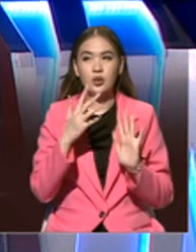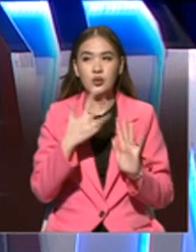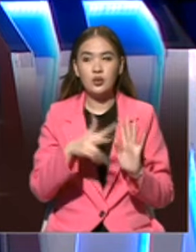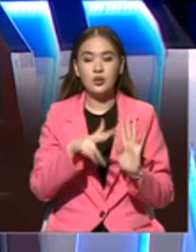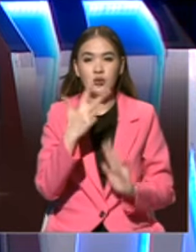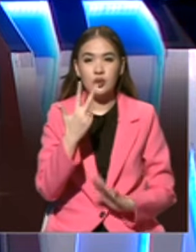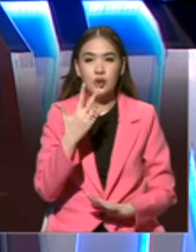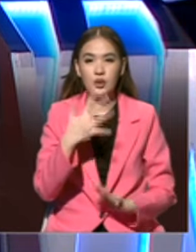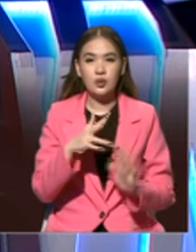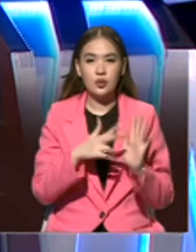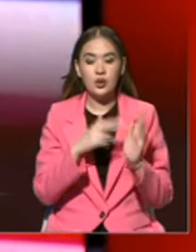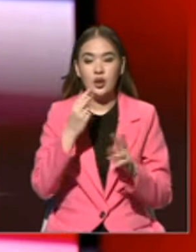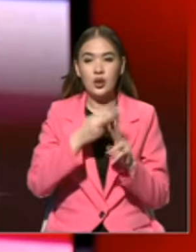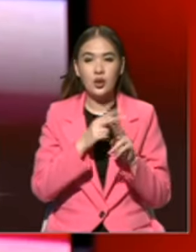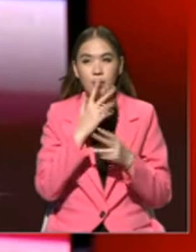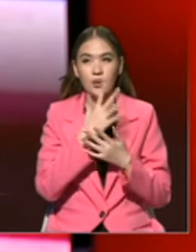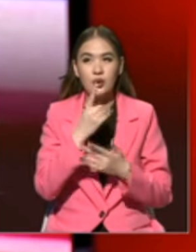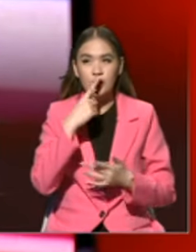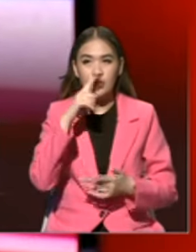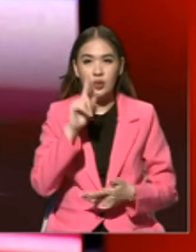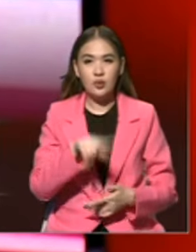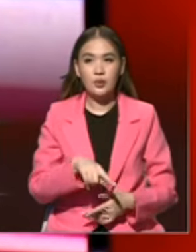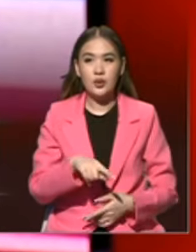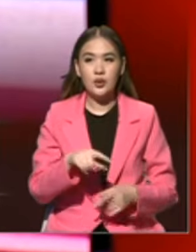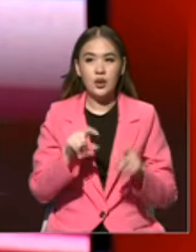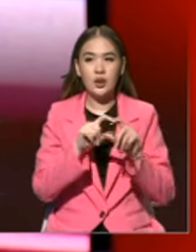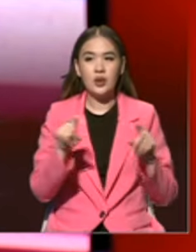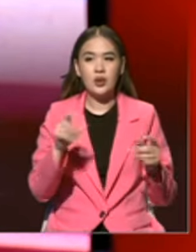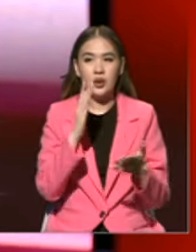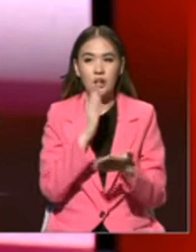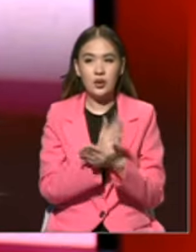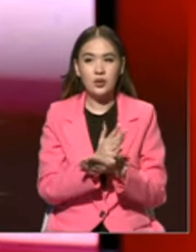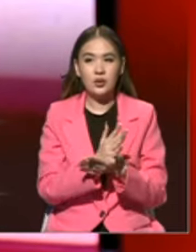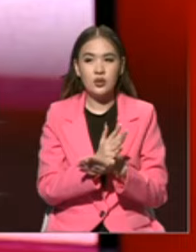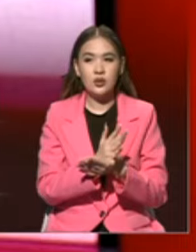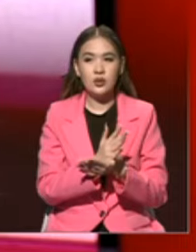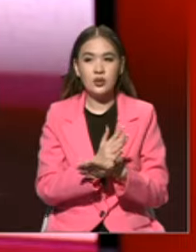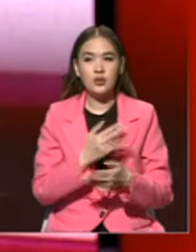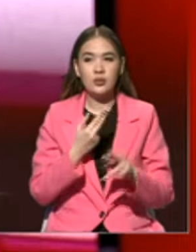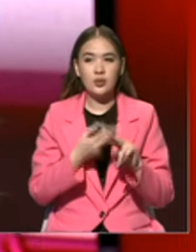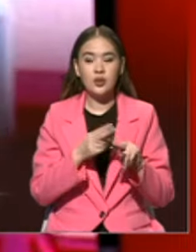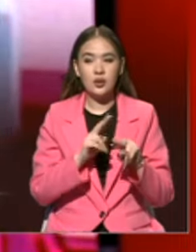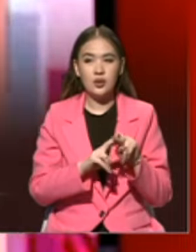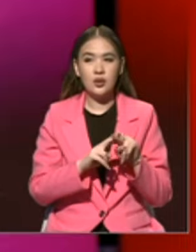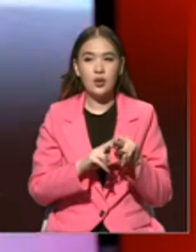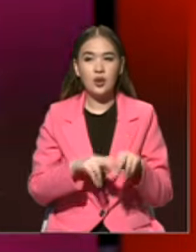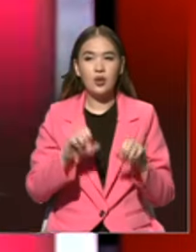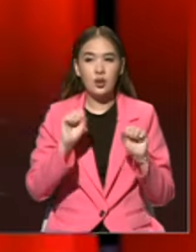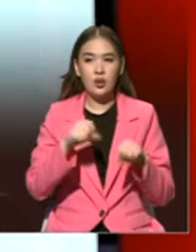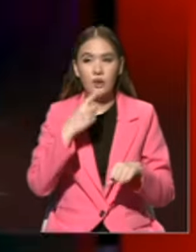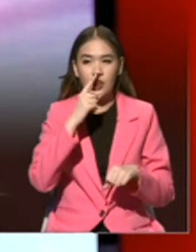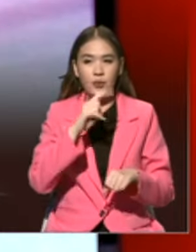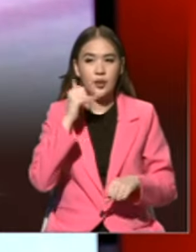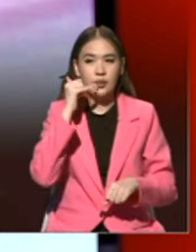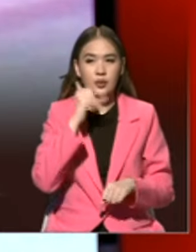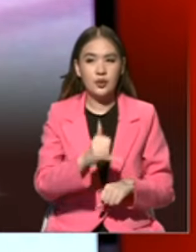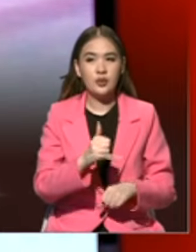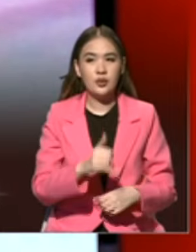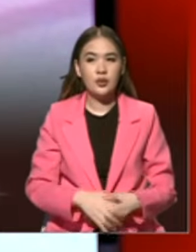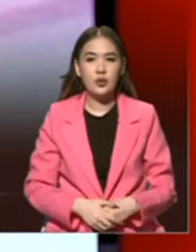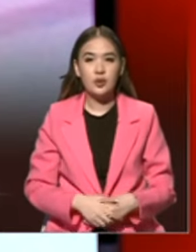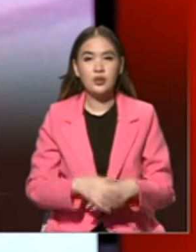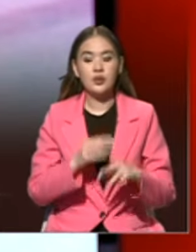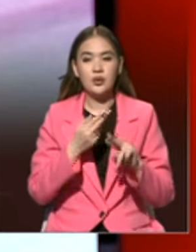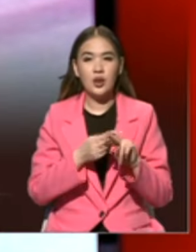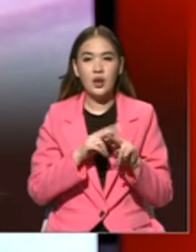57-33-58 бұл жұмыс номері және жоқ, міне төмен жерде жазылып тұр. Осы номерге хабарлассаңыздар болады.